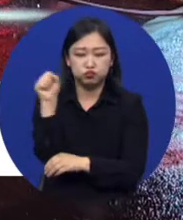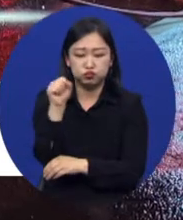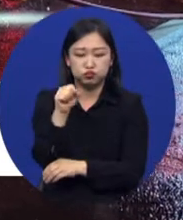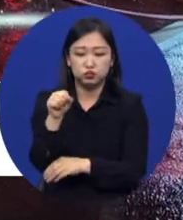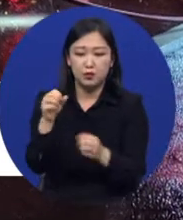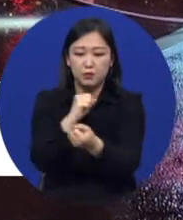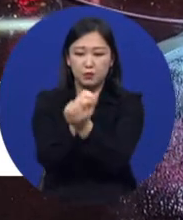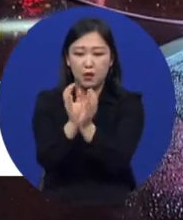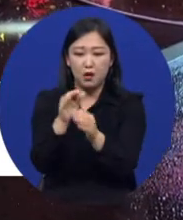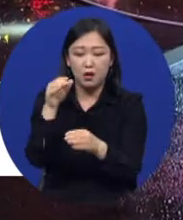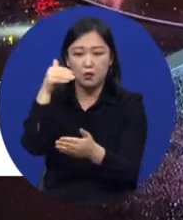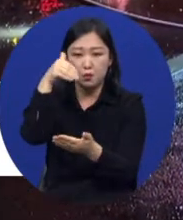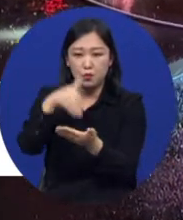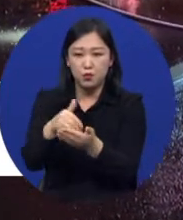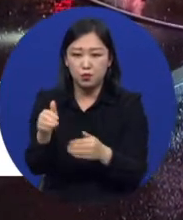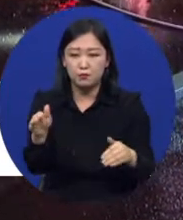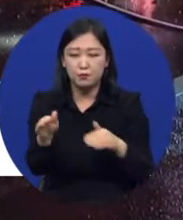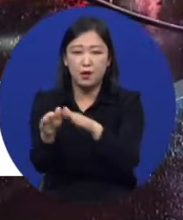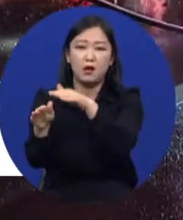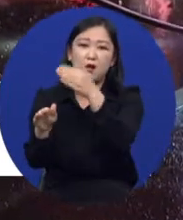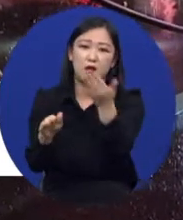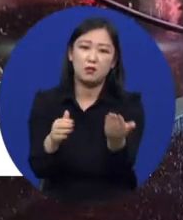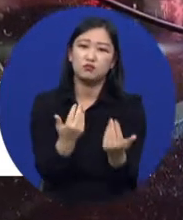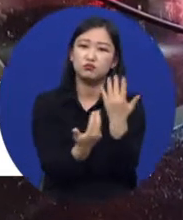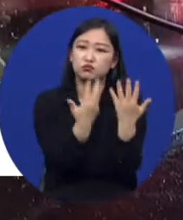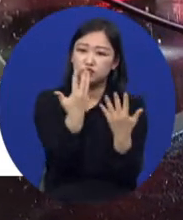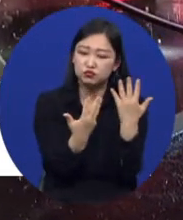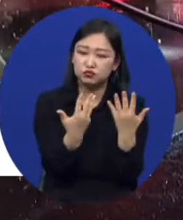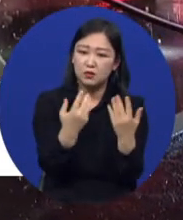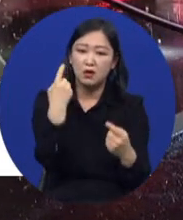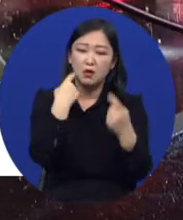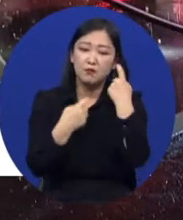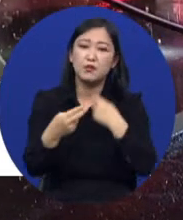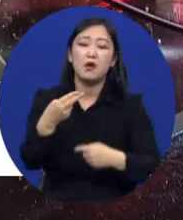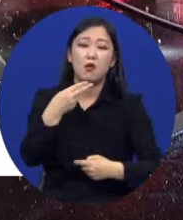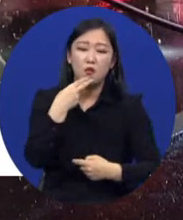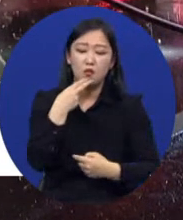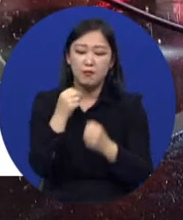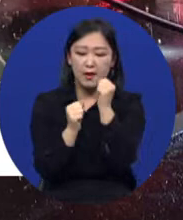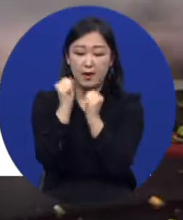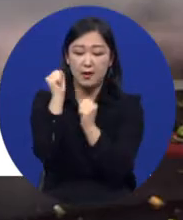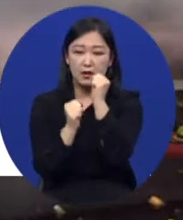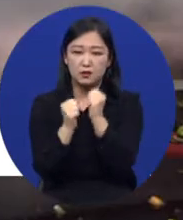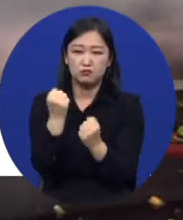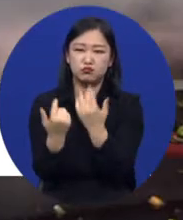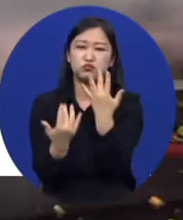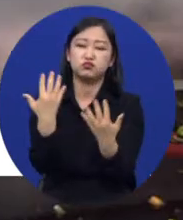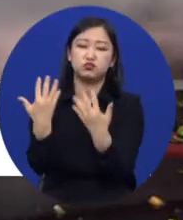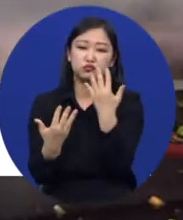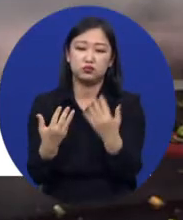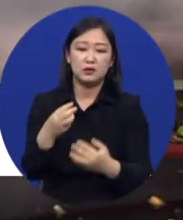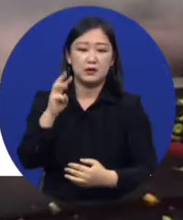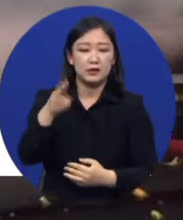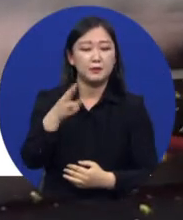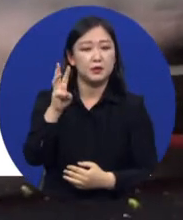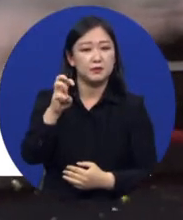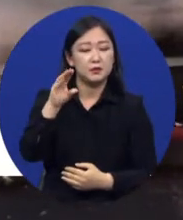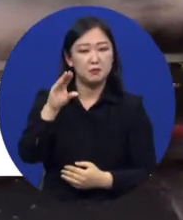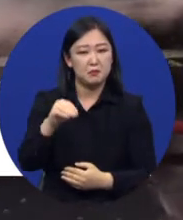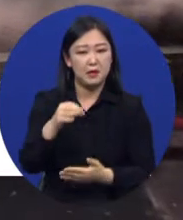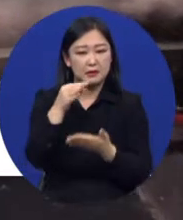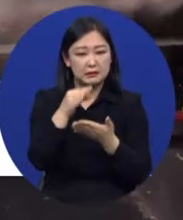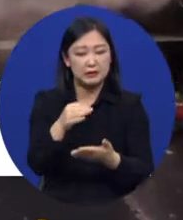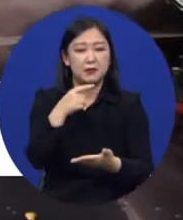들이받고 불이 났습니다 이 불로 인명피해는 없었지만 엔진 부품을 태워 소방서 추산 330만 원의